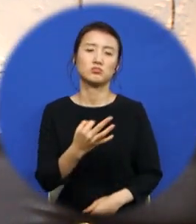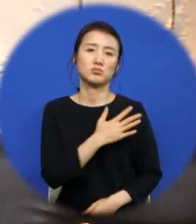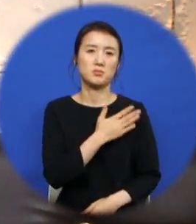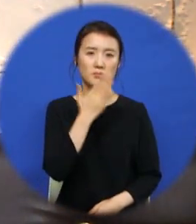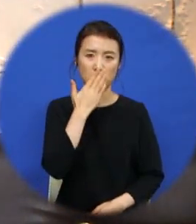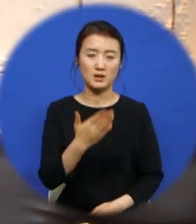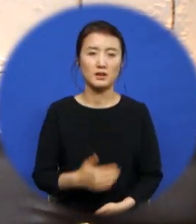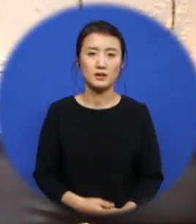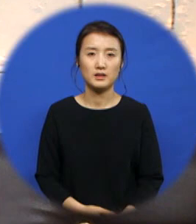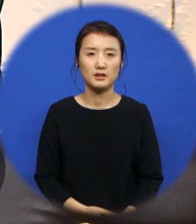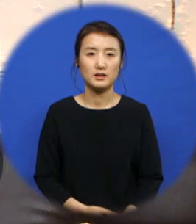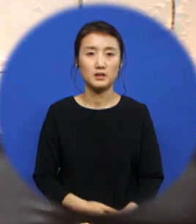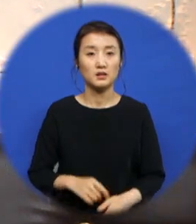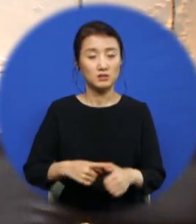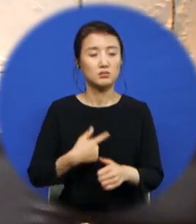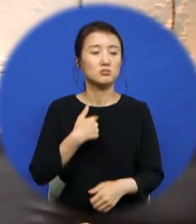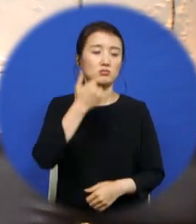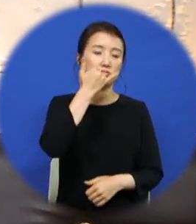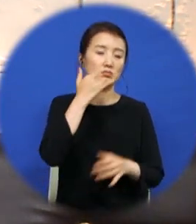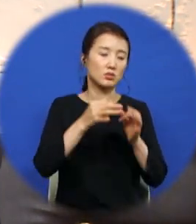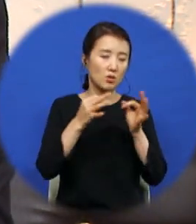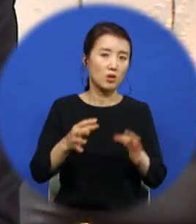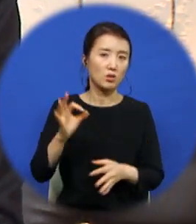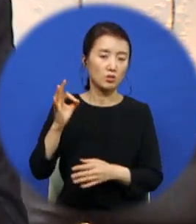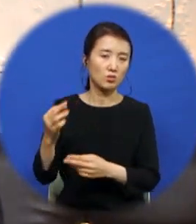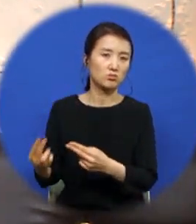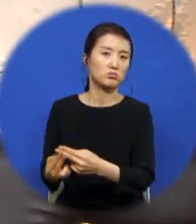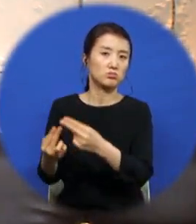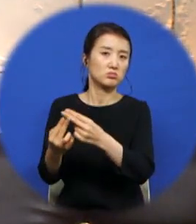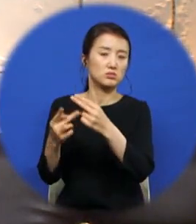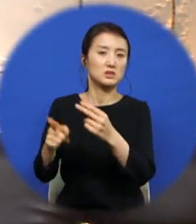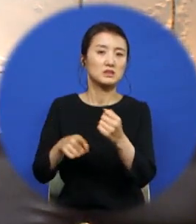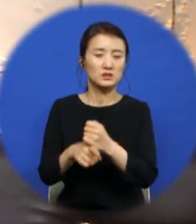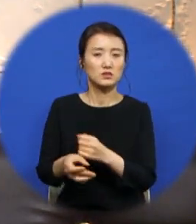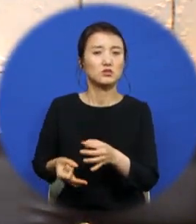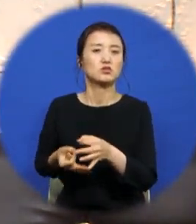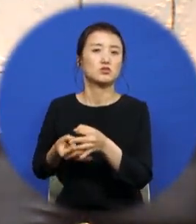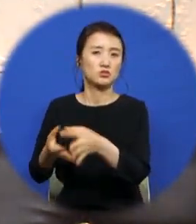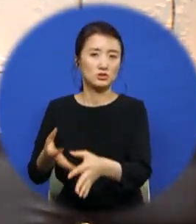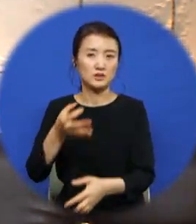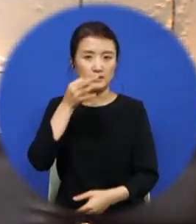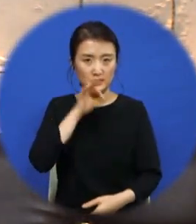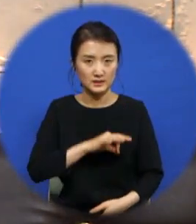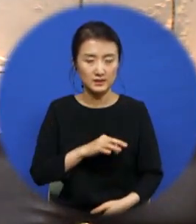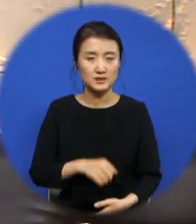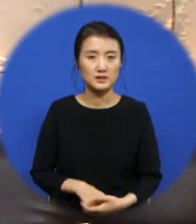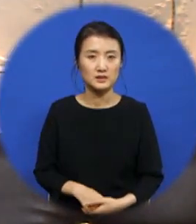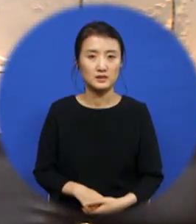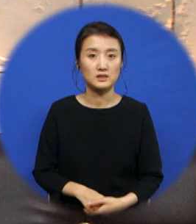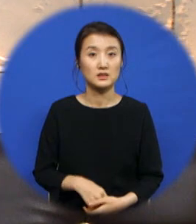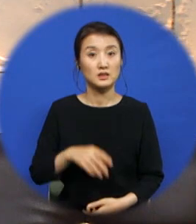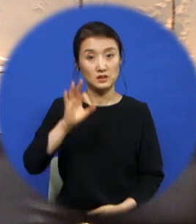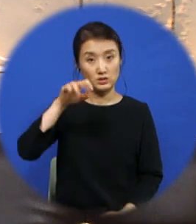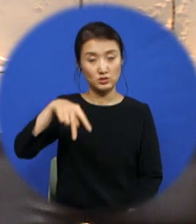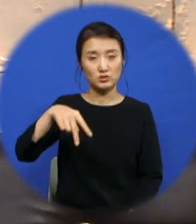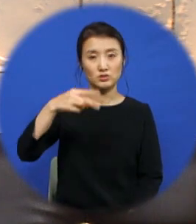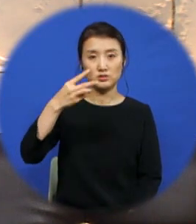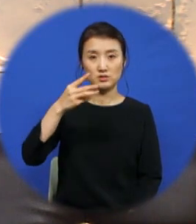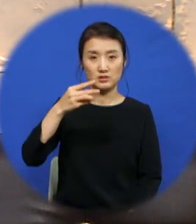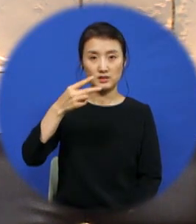한달에 50만원 나오고 100만원 나올 수 있으면 그게 투자 소득 인 거죠 그거를 이 사람들이 잘해요